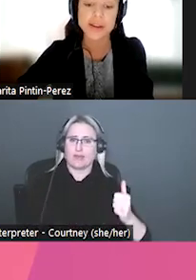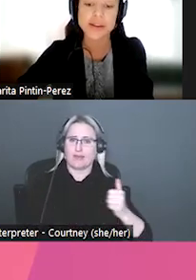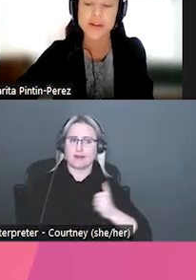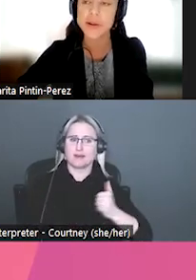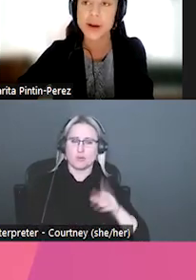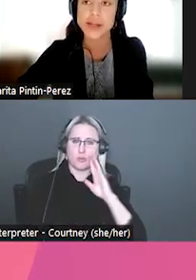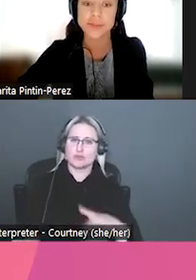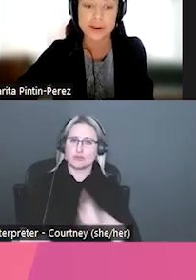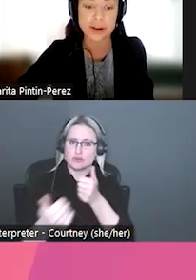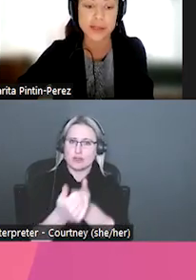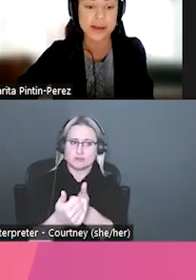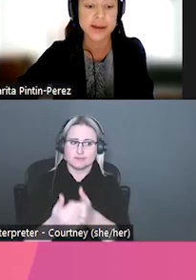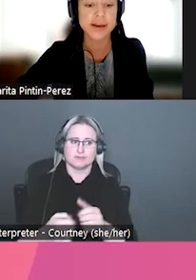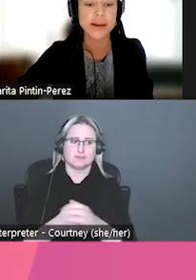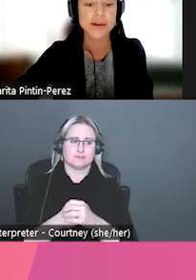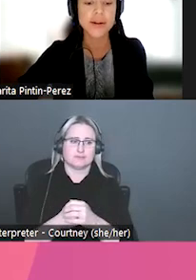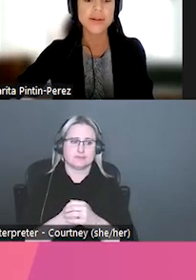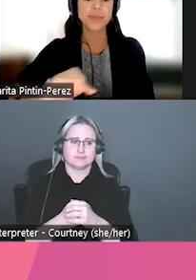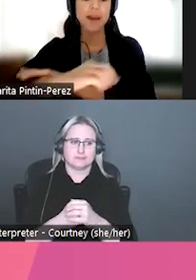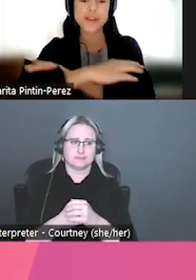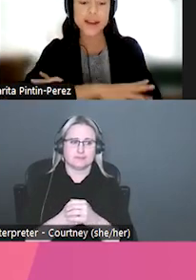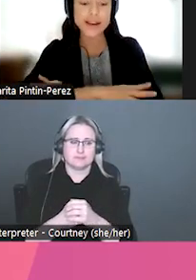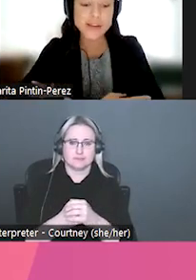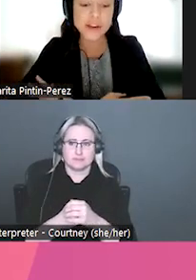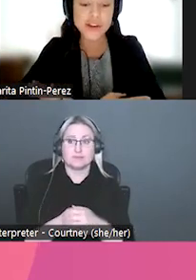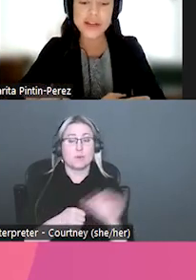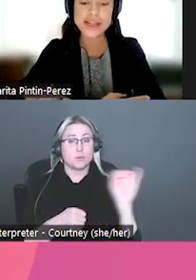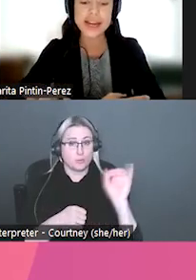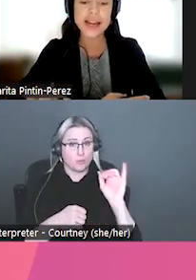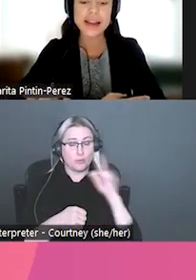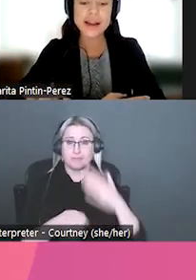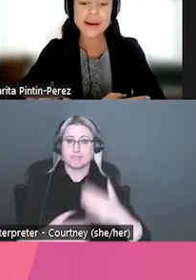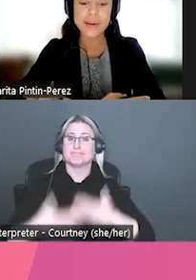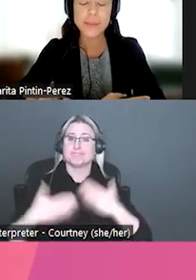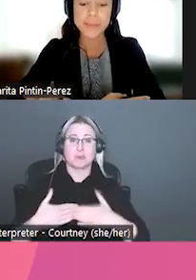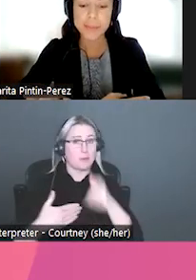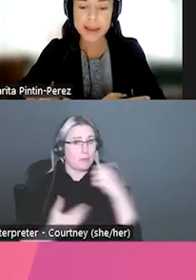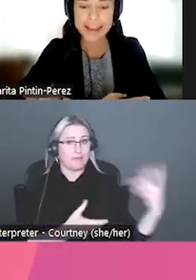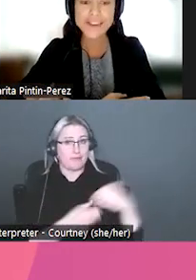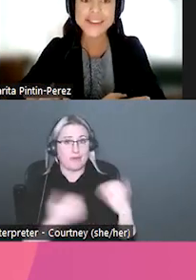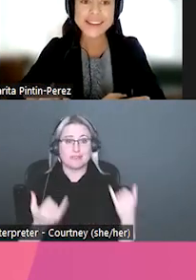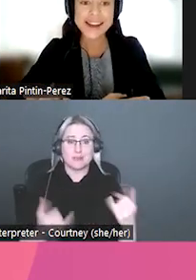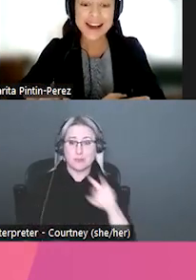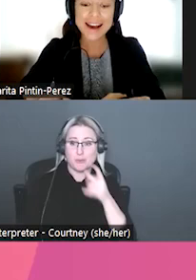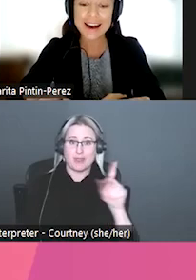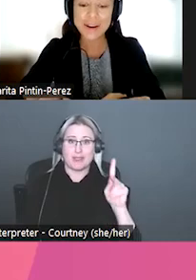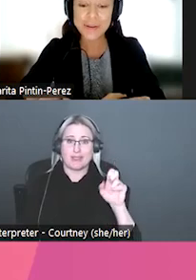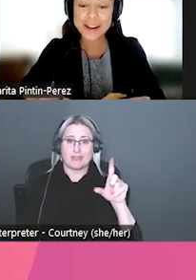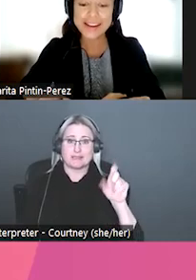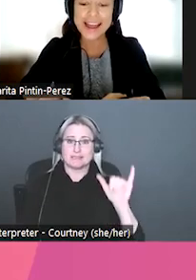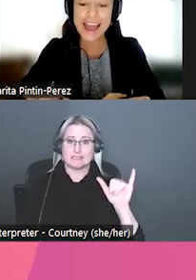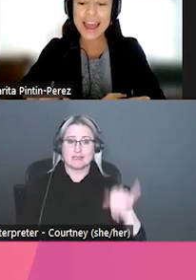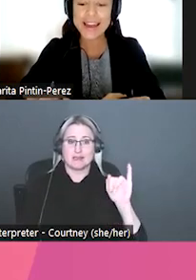entraînent des répercussions disproportionnées de la violence fondée sur le sexe sur les communautés opprimées. Je suis heureuse